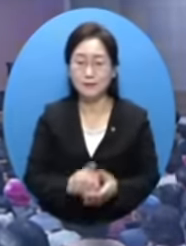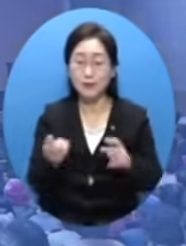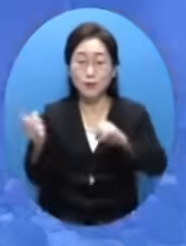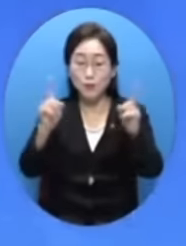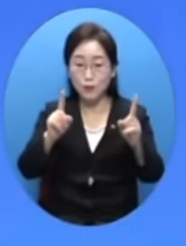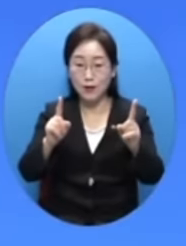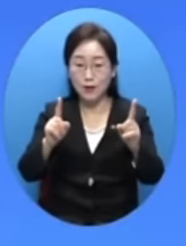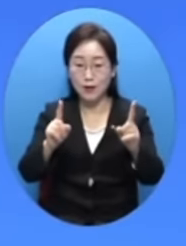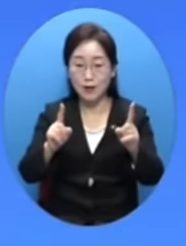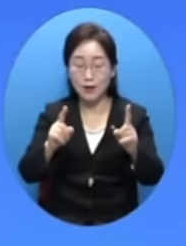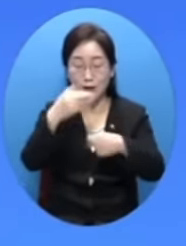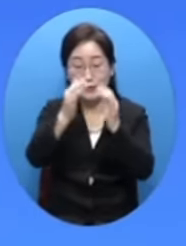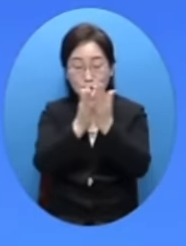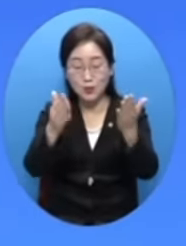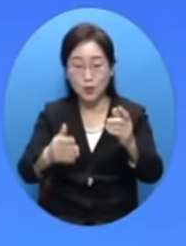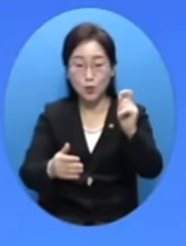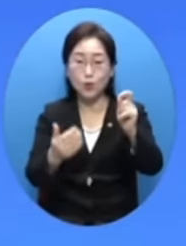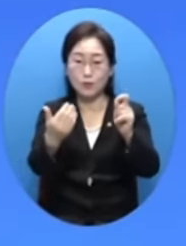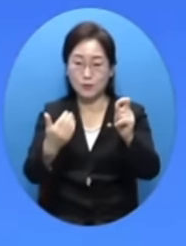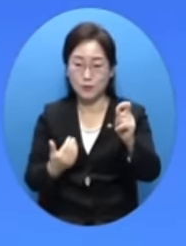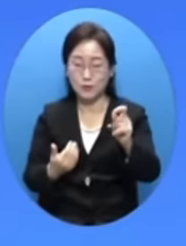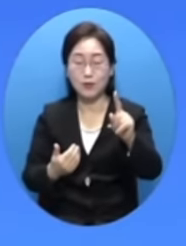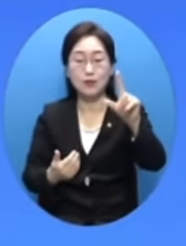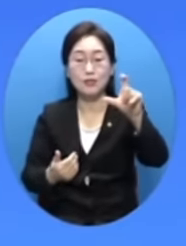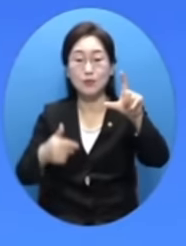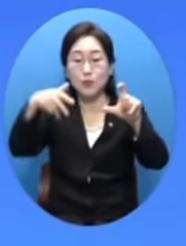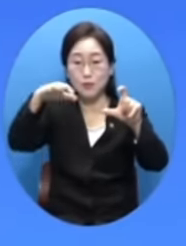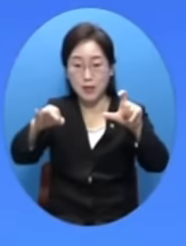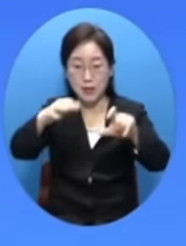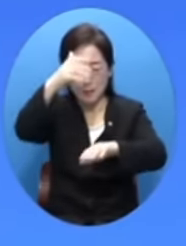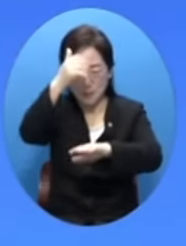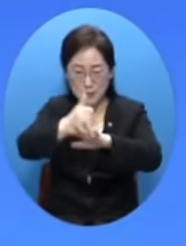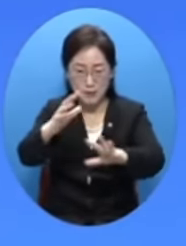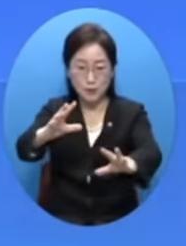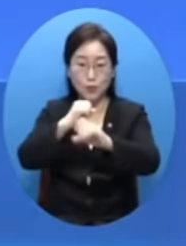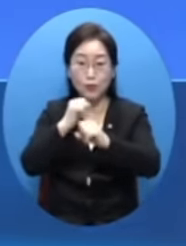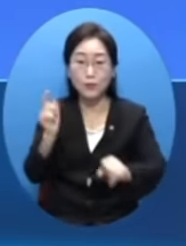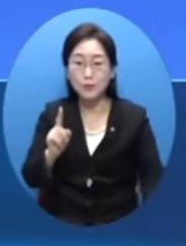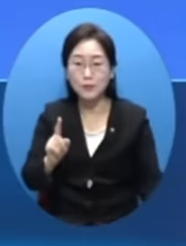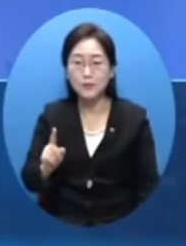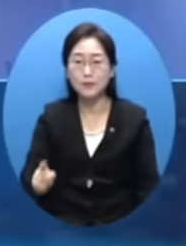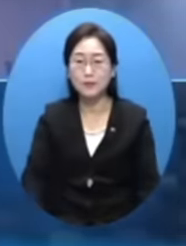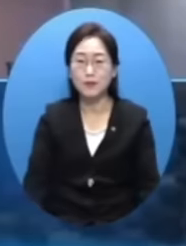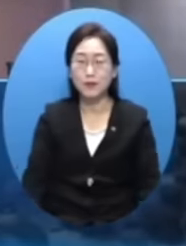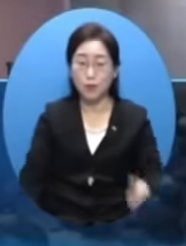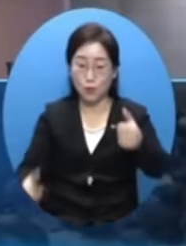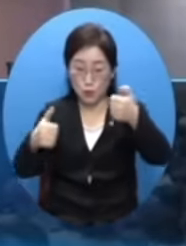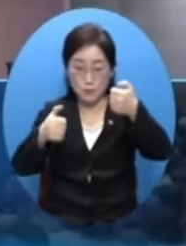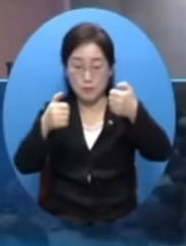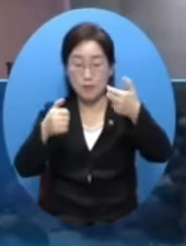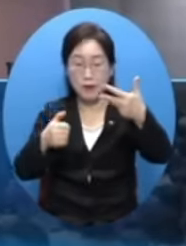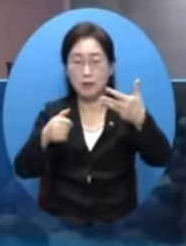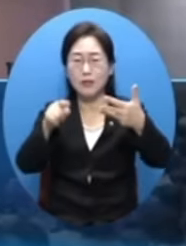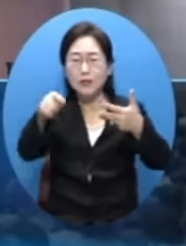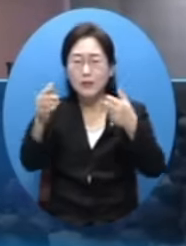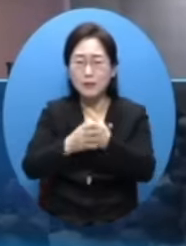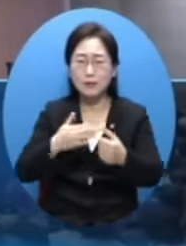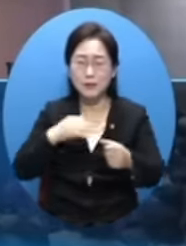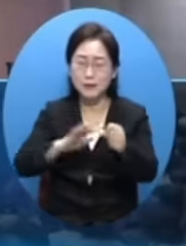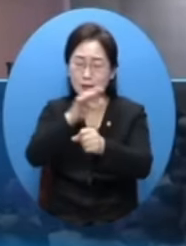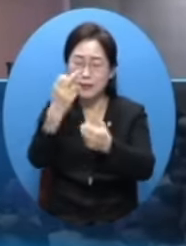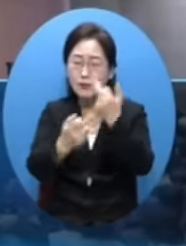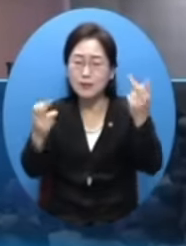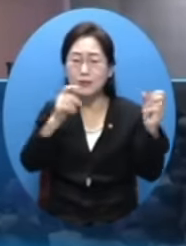부활장인 고린도전서 15장의 마지막 결론은 이렇게 되어 있습니다. 58절에 그러므로 내 사랑하는